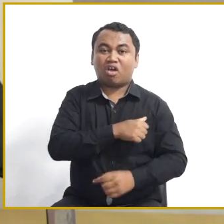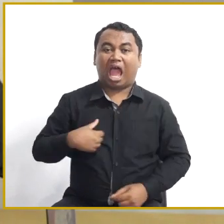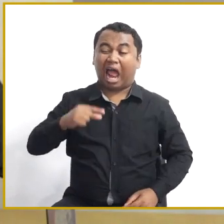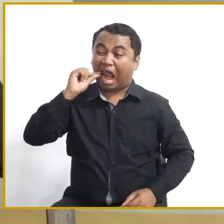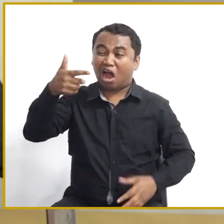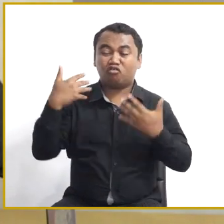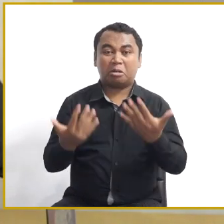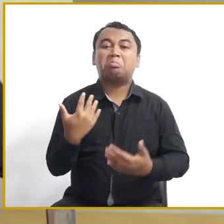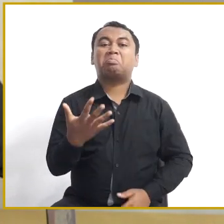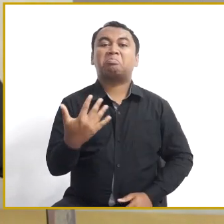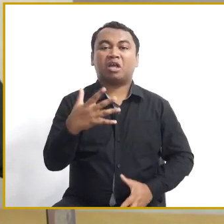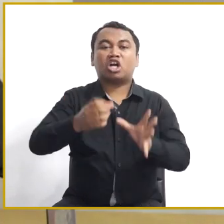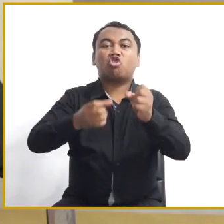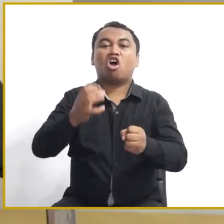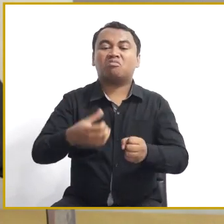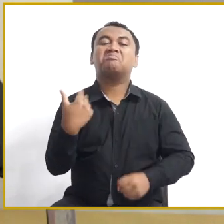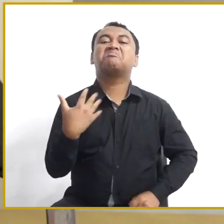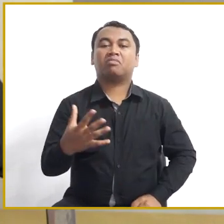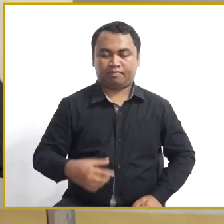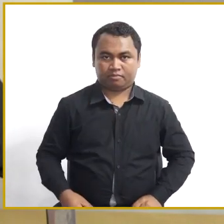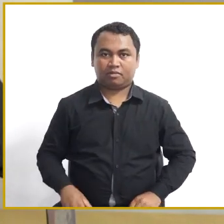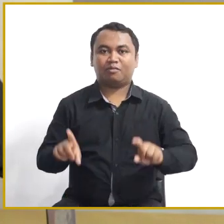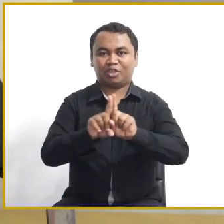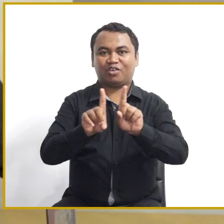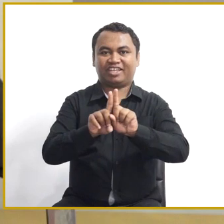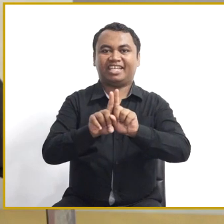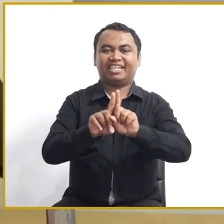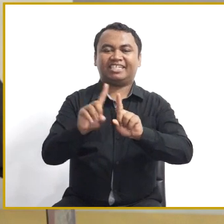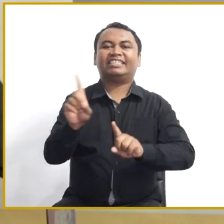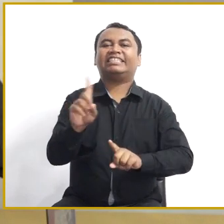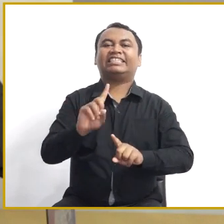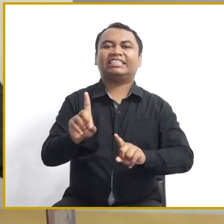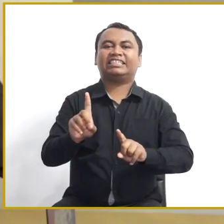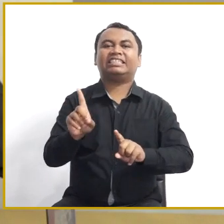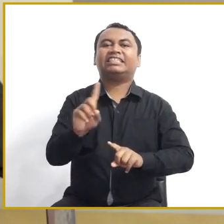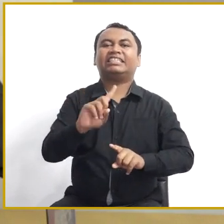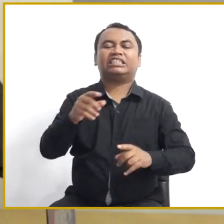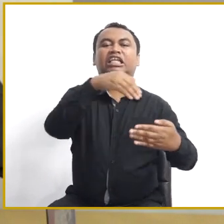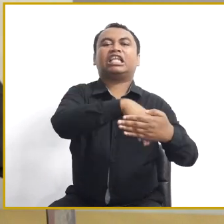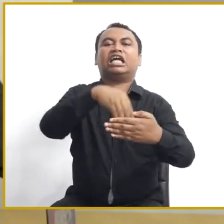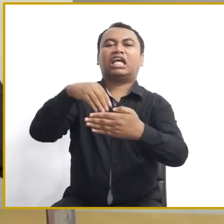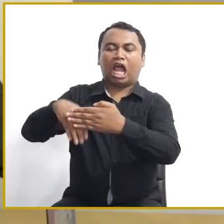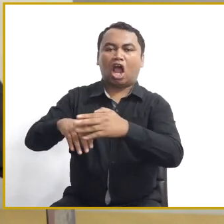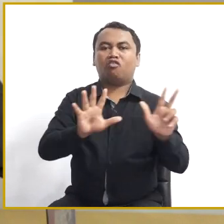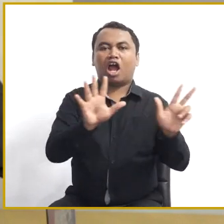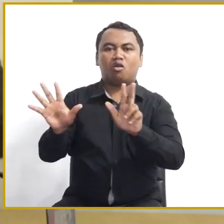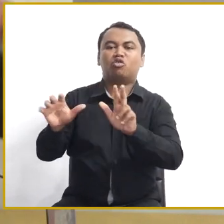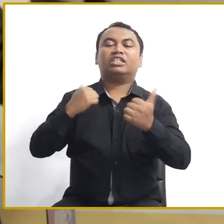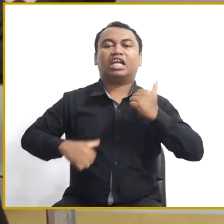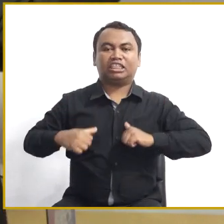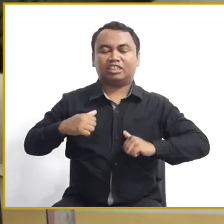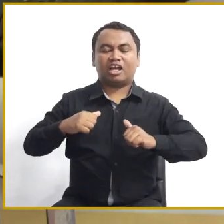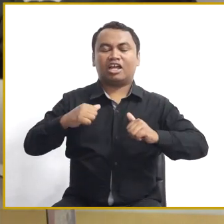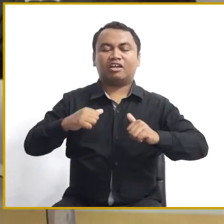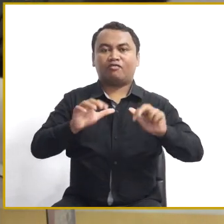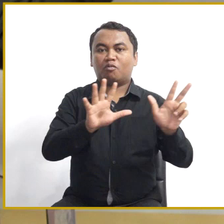Dikan'izay zany a, misy tsy tatsaha zany 80%. Fa mipetraka any ambanivohitra. Tsy mandeha